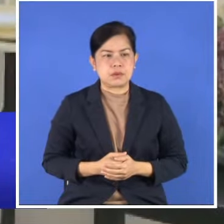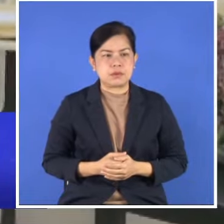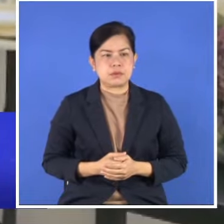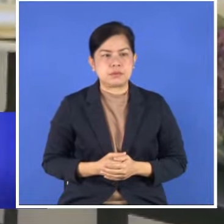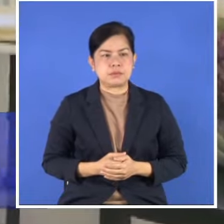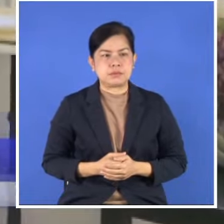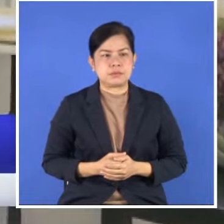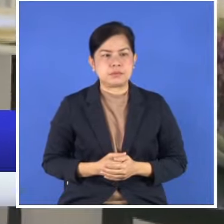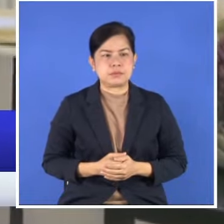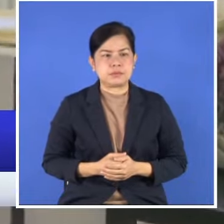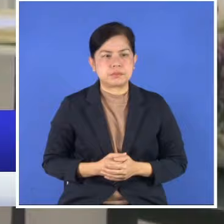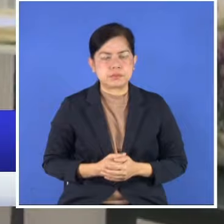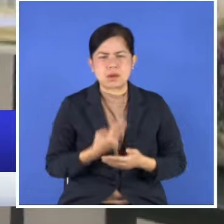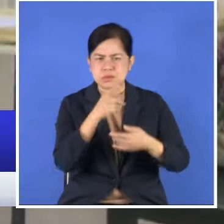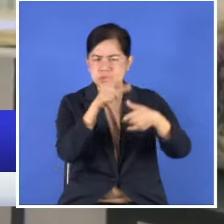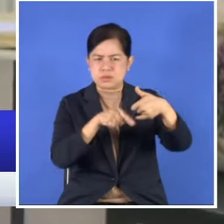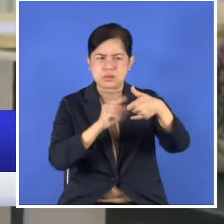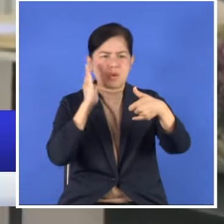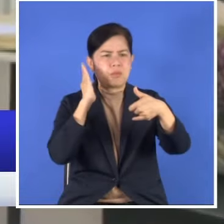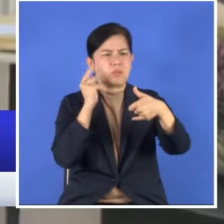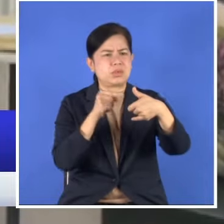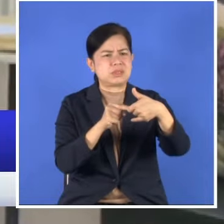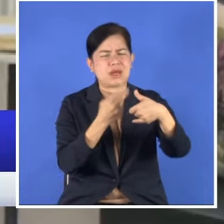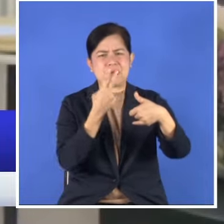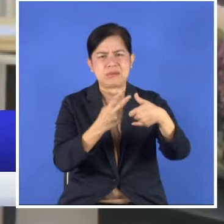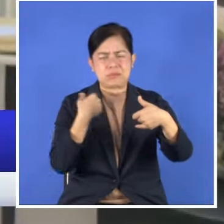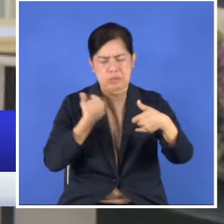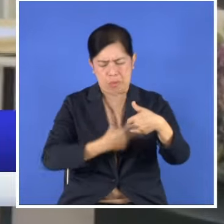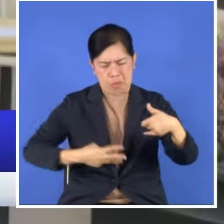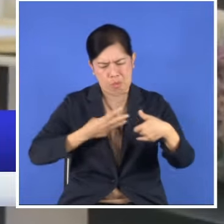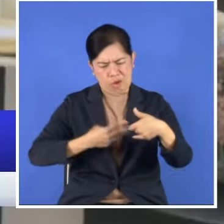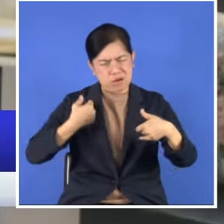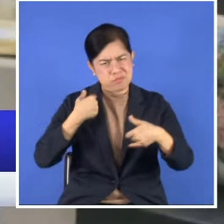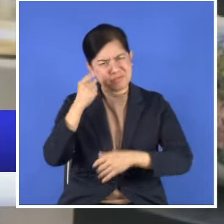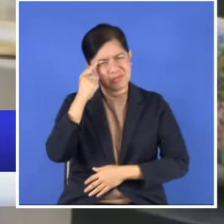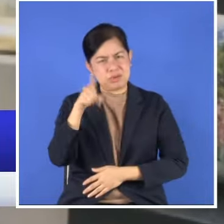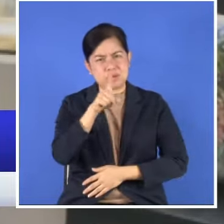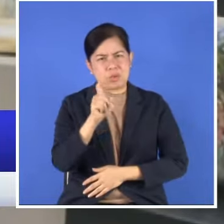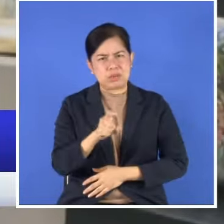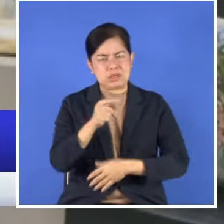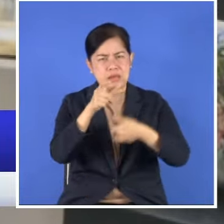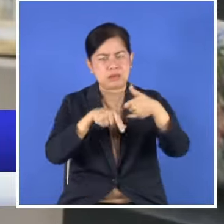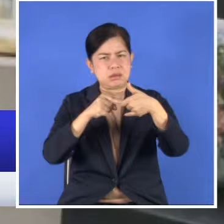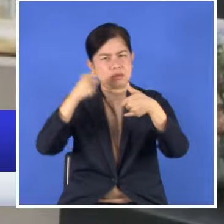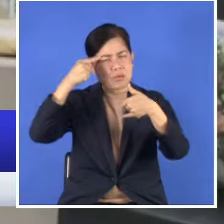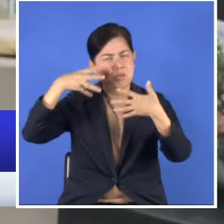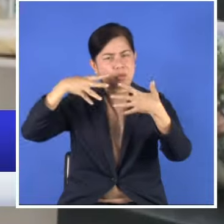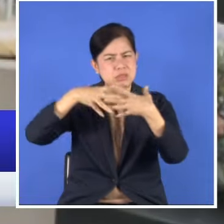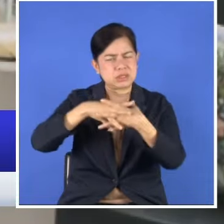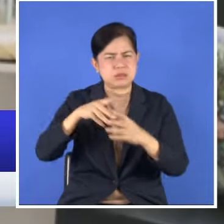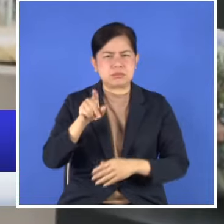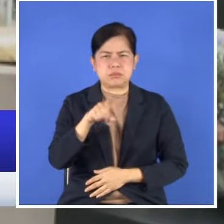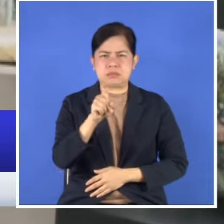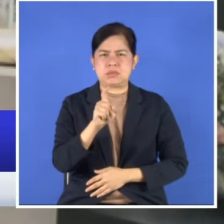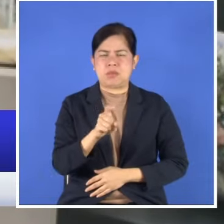ในโจรที่แก้ผ้าค่ะคิดว่ามันโรคจิตหรือเปล่าหรือว่าคุณต้องการอะไรมีความต้องการหรือยังไงมันอันตราย